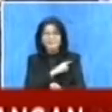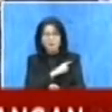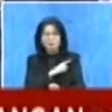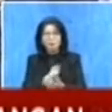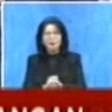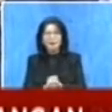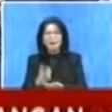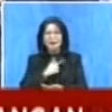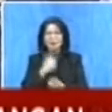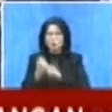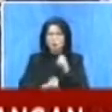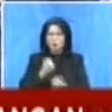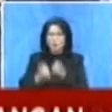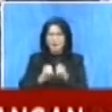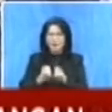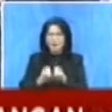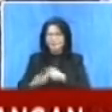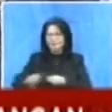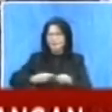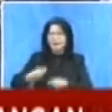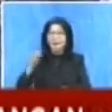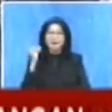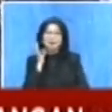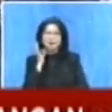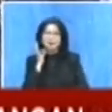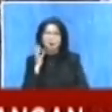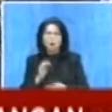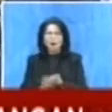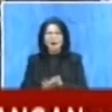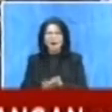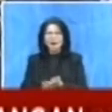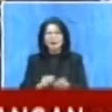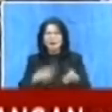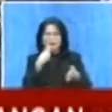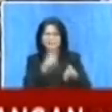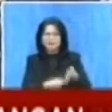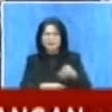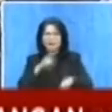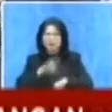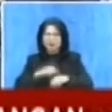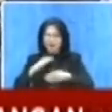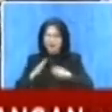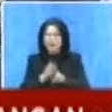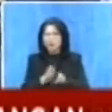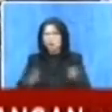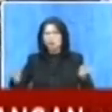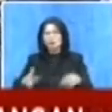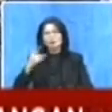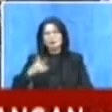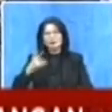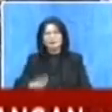dengan upaya pengendalian risiko, agar keberlanjutan fiskal jangka panjang tetap dapat